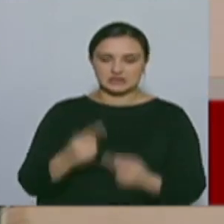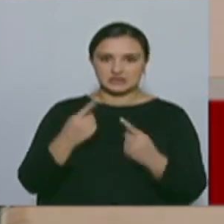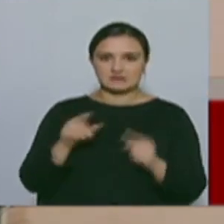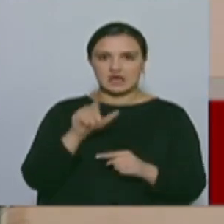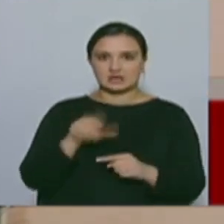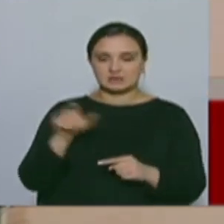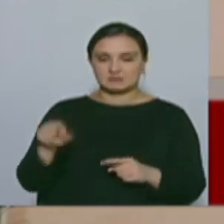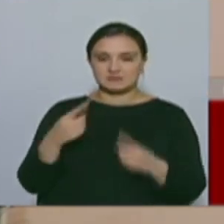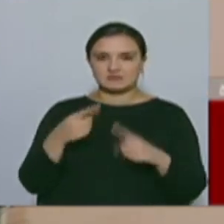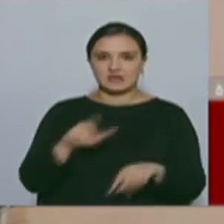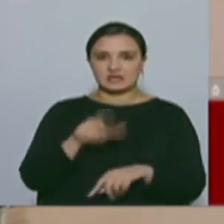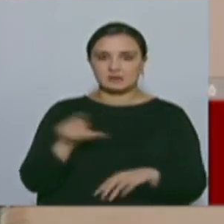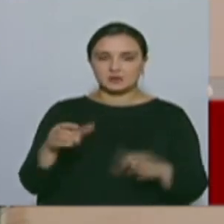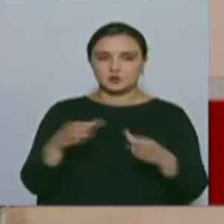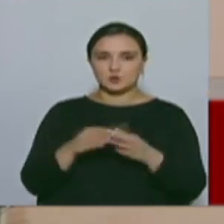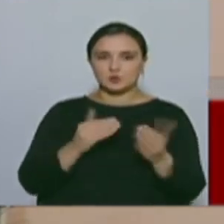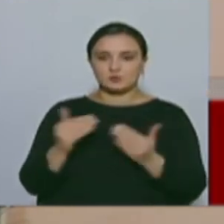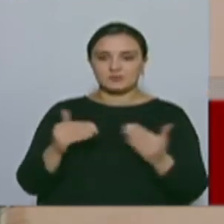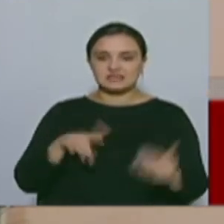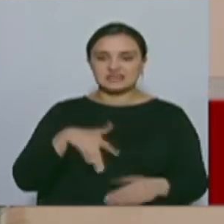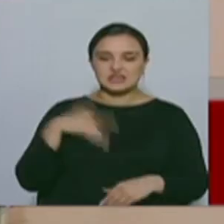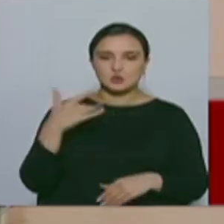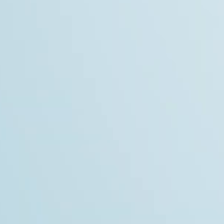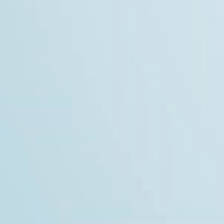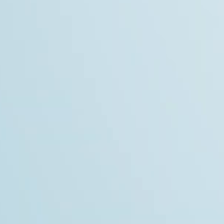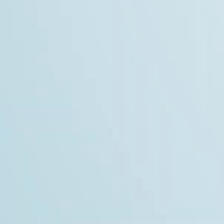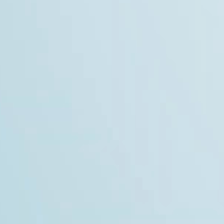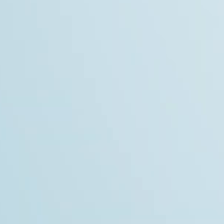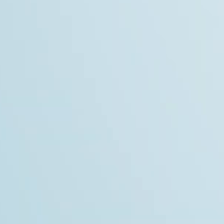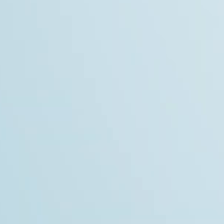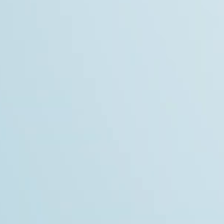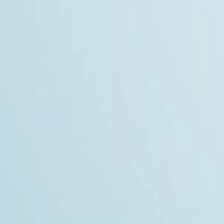სხვა ადამიანების და სხვა ადამიანების ჯგუფების სიძულვილისკენ გვიბიძგებს.